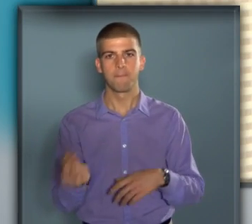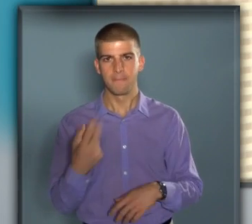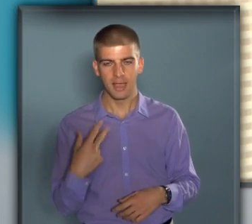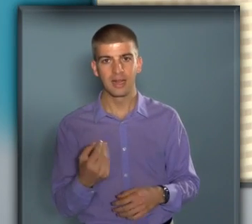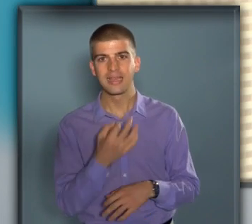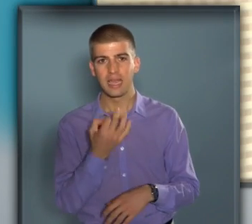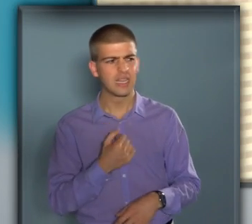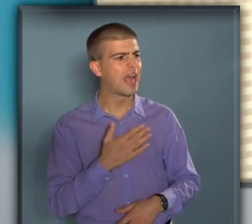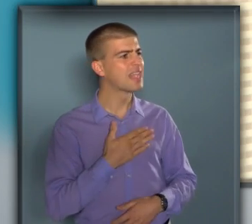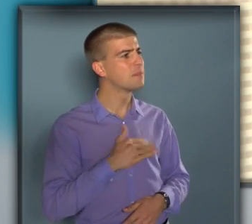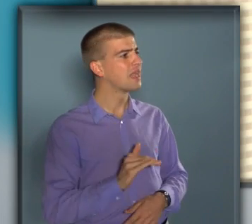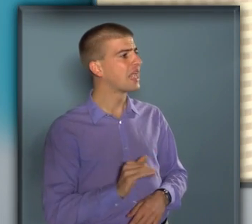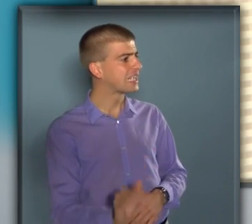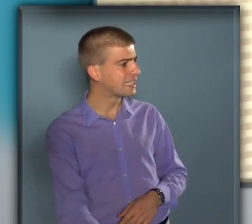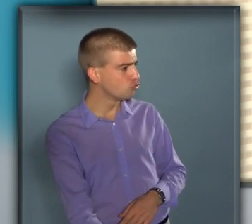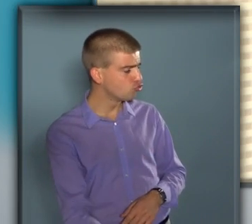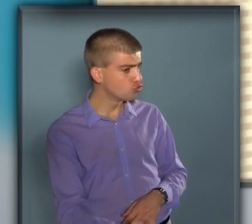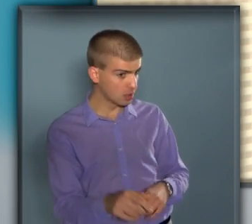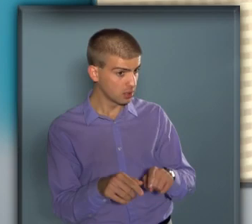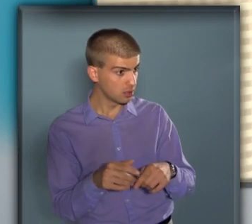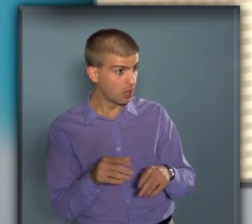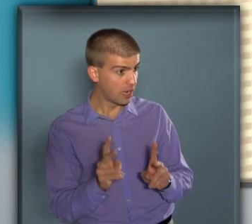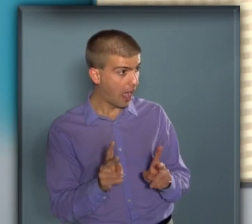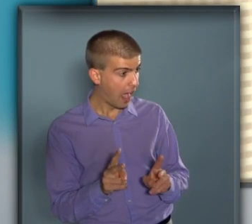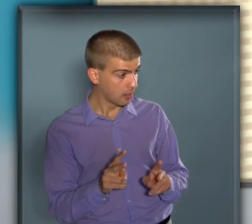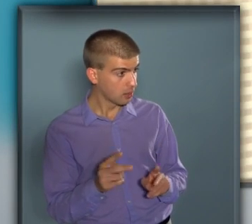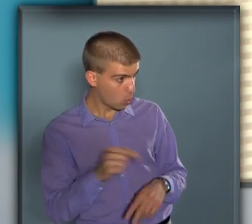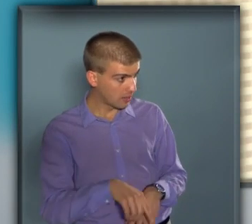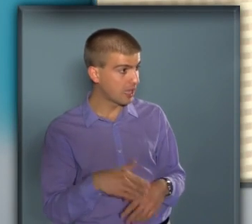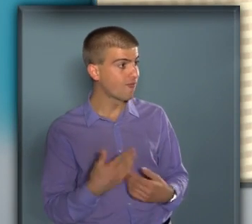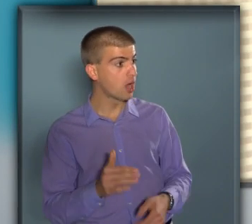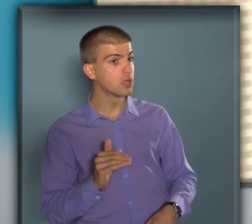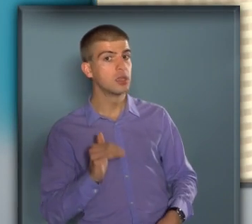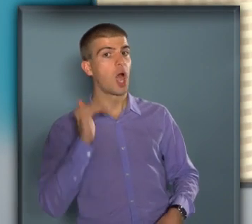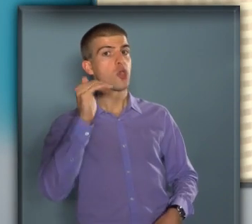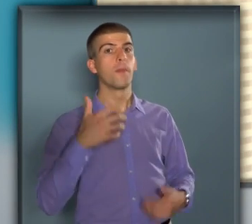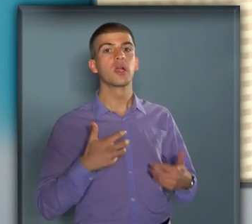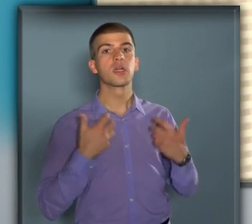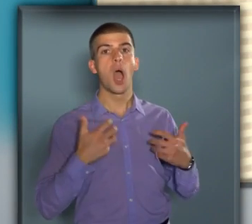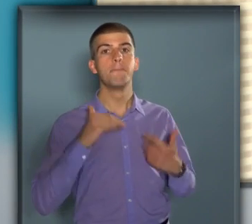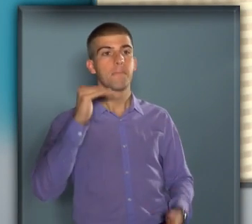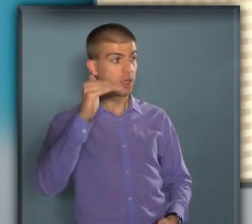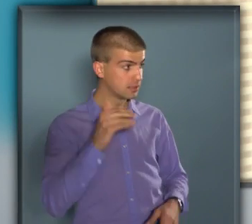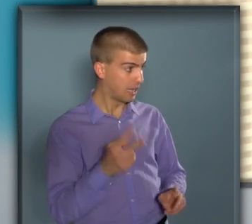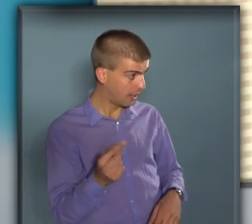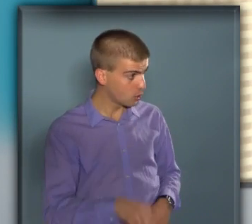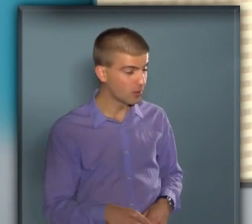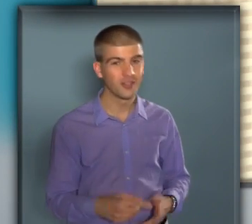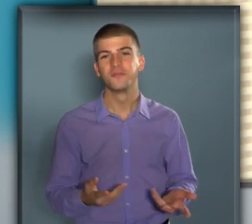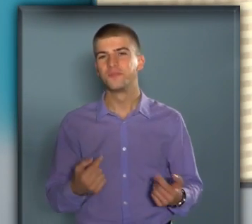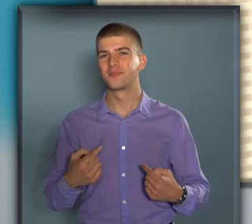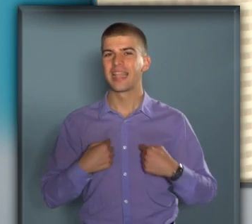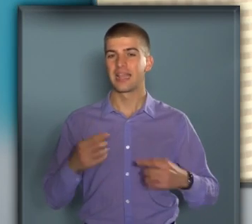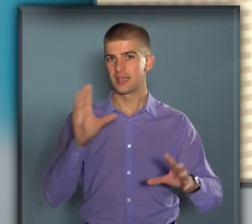az én gyerekem kicsi, itt kisgyerekesek lesznek, vagy az én gyerekem kamasz. Az én tapasztalatom és a meggyőződésem is